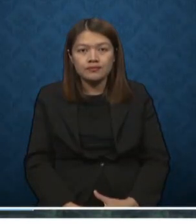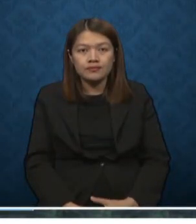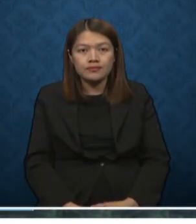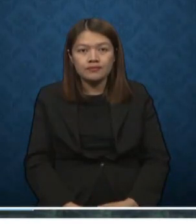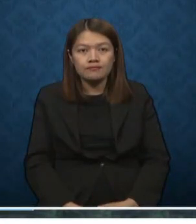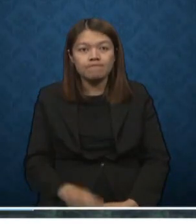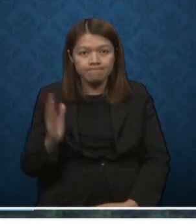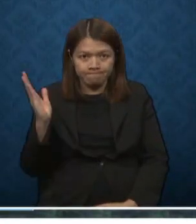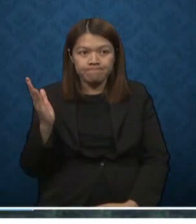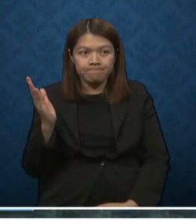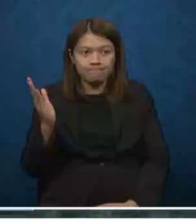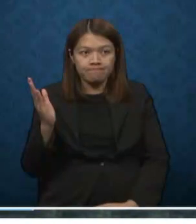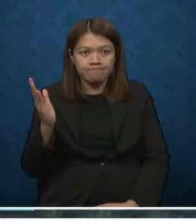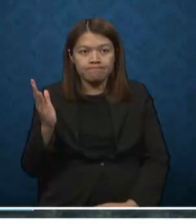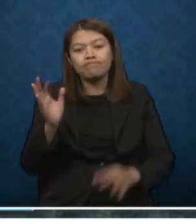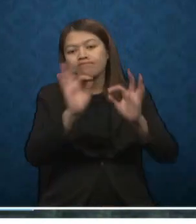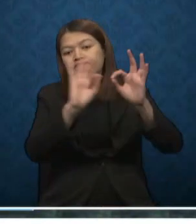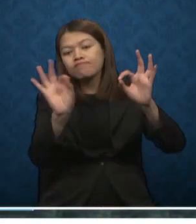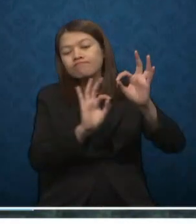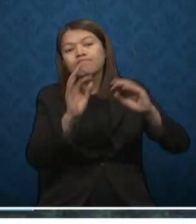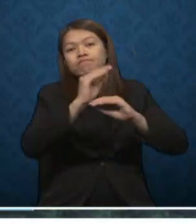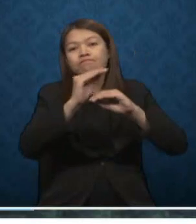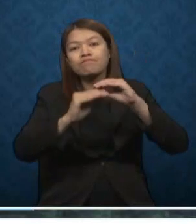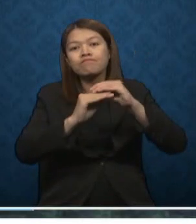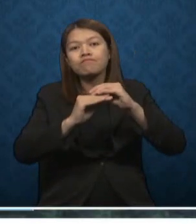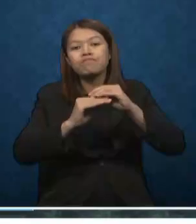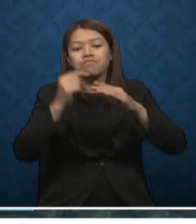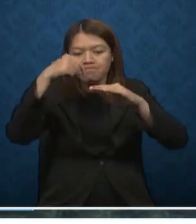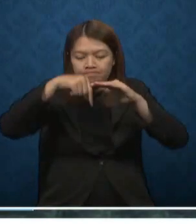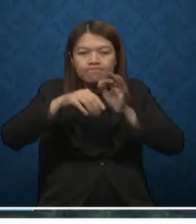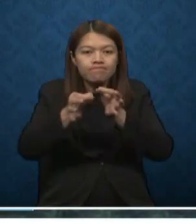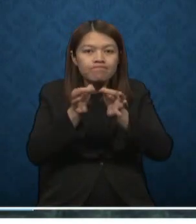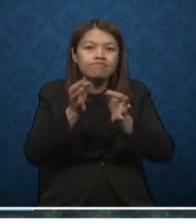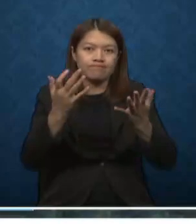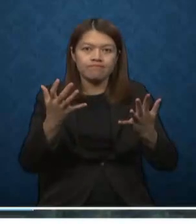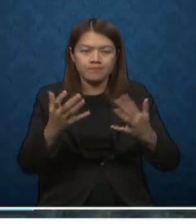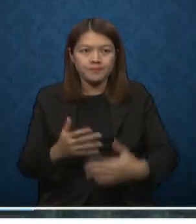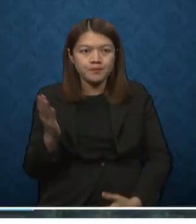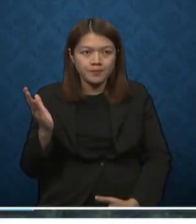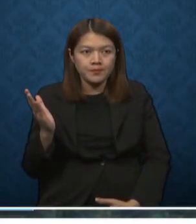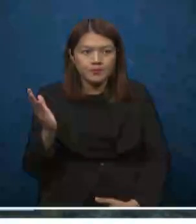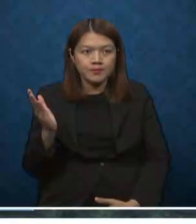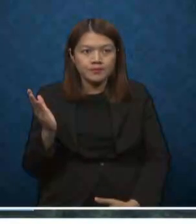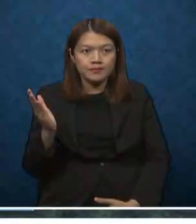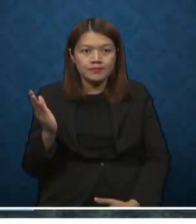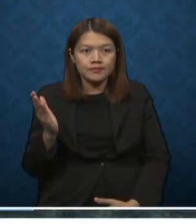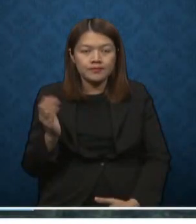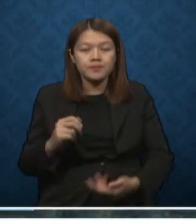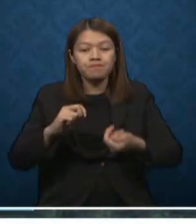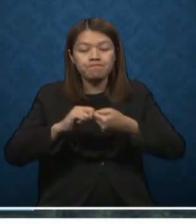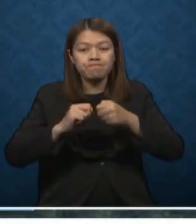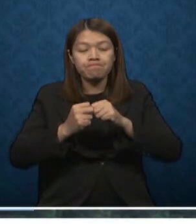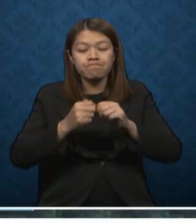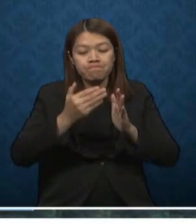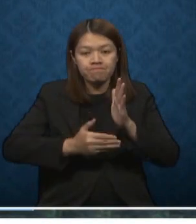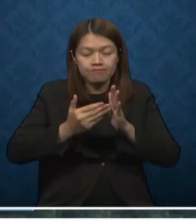สไลด์ต่อไปเลยครับอันนี้เป็นรายละเอียดของแต่ละโครงการซึ่งผมขออนุญาตไม่ลงในรายละเอียดนะครับพูดถึงปัญหาอุป